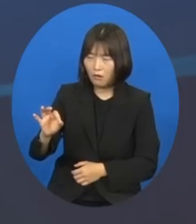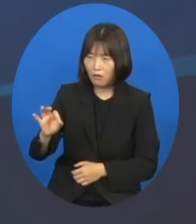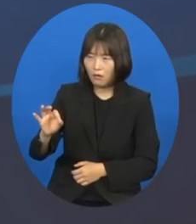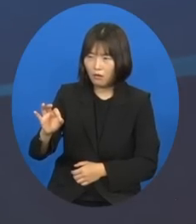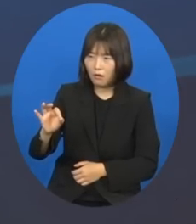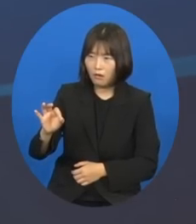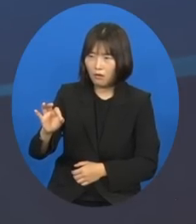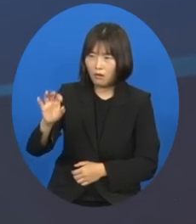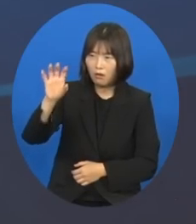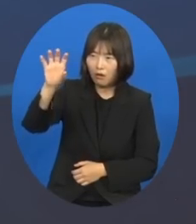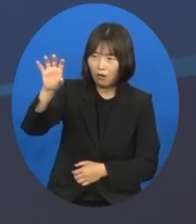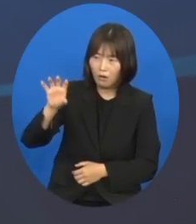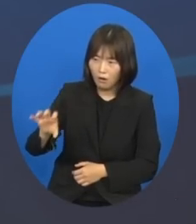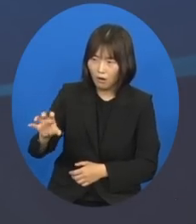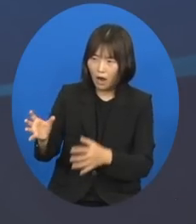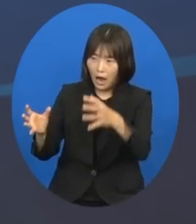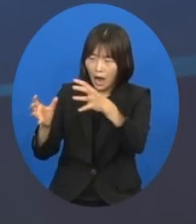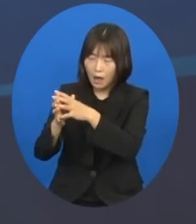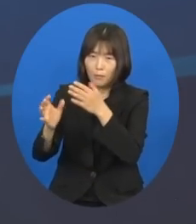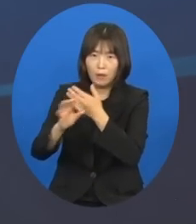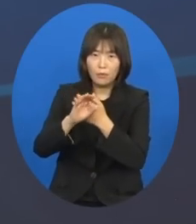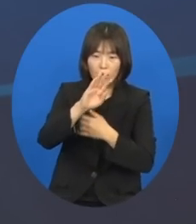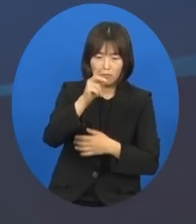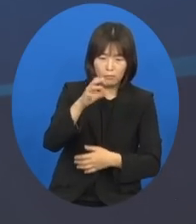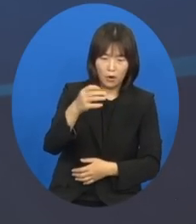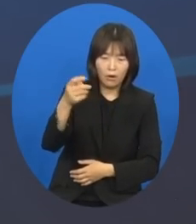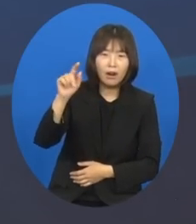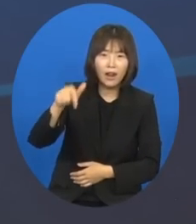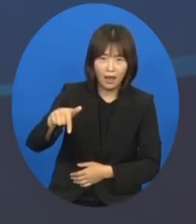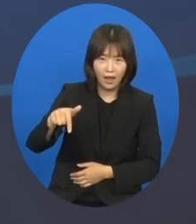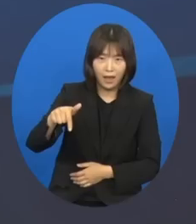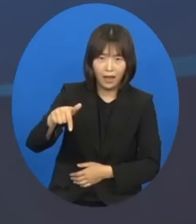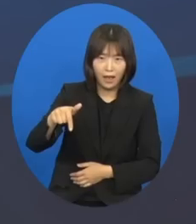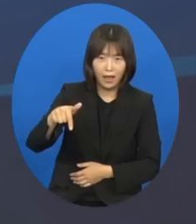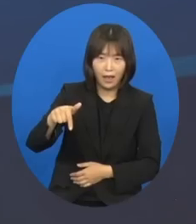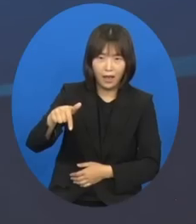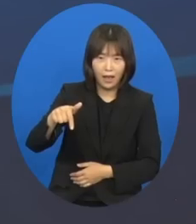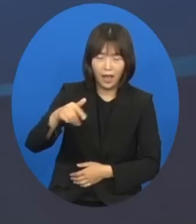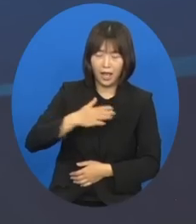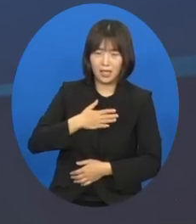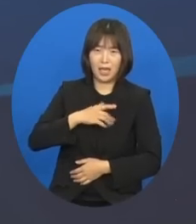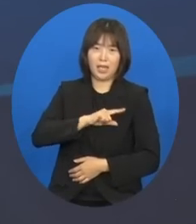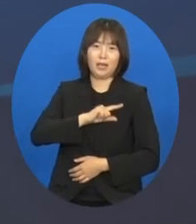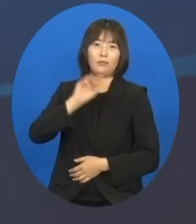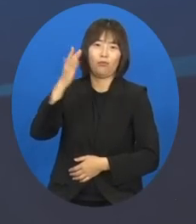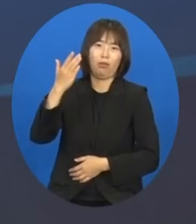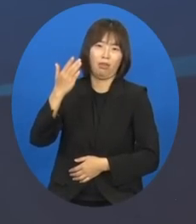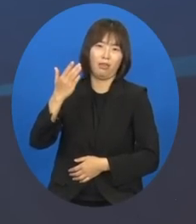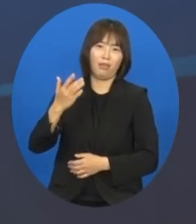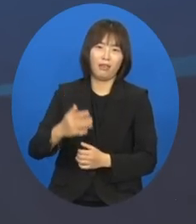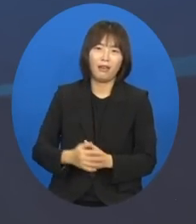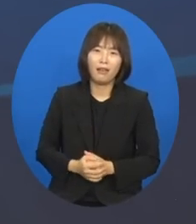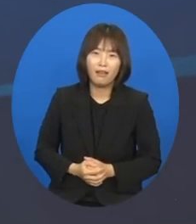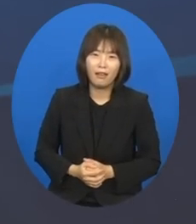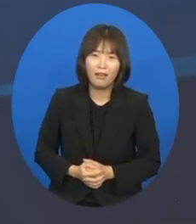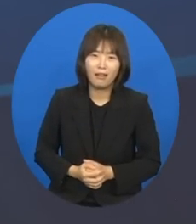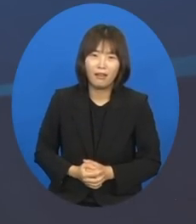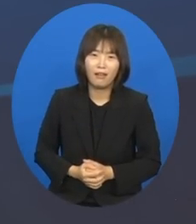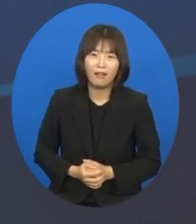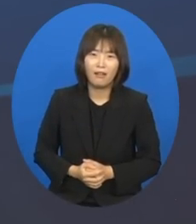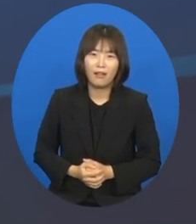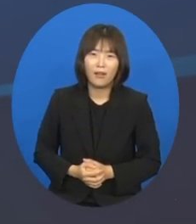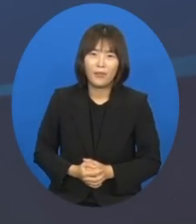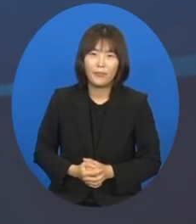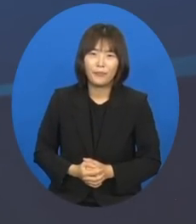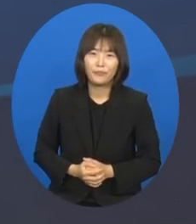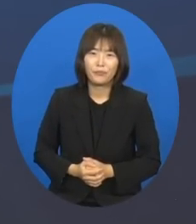기도하시는 장로님이 어찌 하나님의 뜻으로 받아들이지 않겠습니까 아니 세상의 이름이 한두 개입니까 아니 어떻게